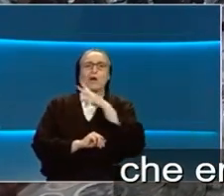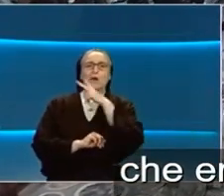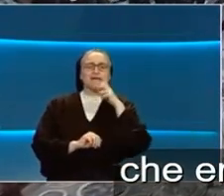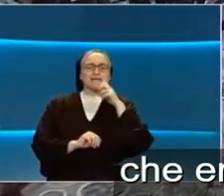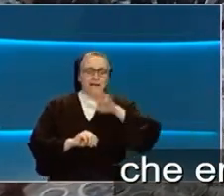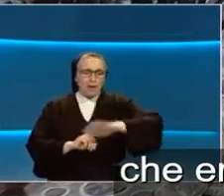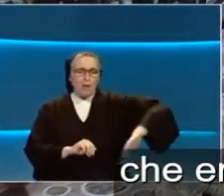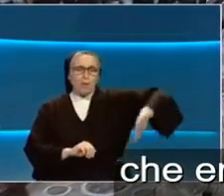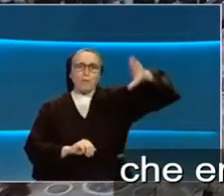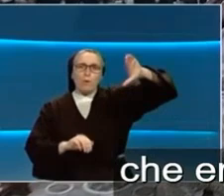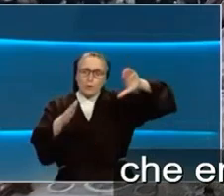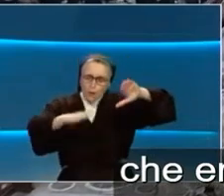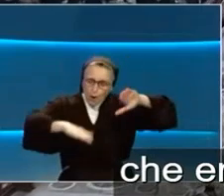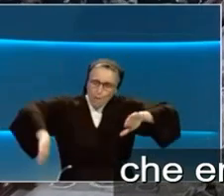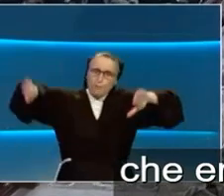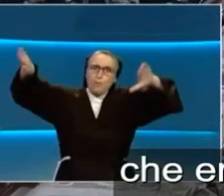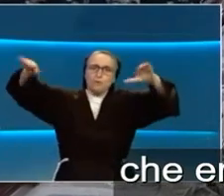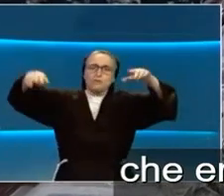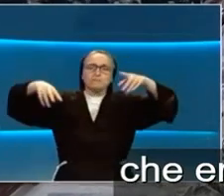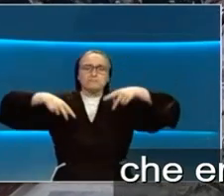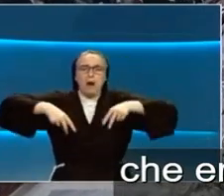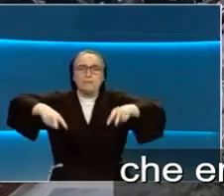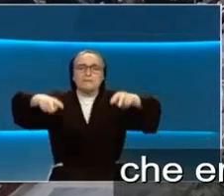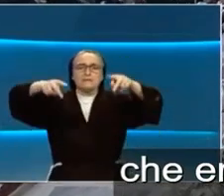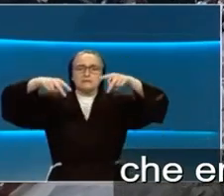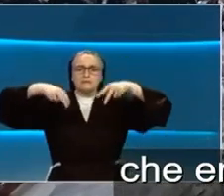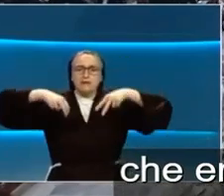muro a destra e a sinistra.